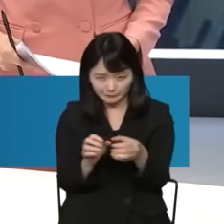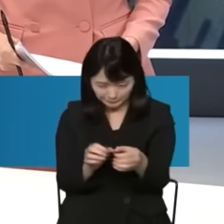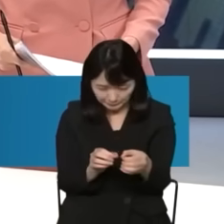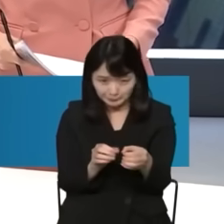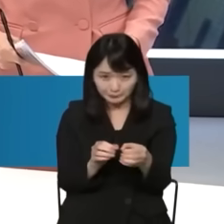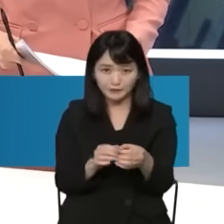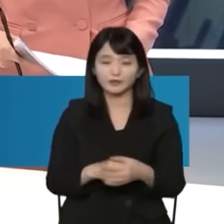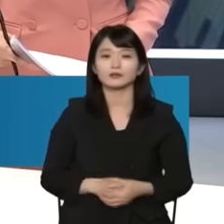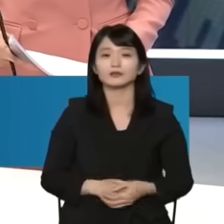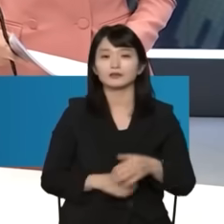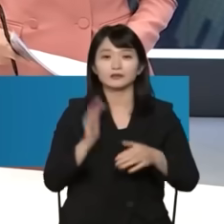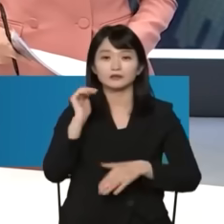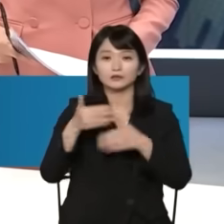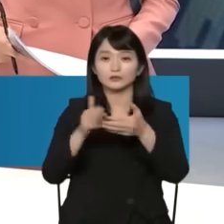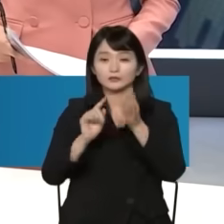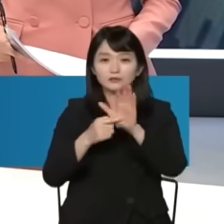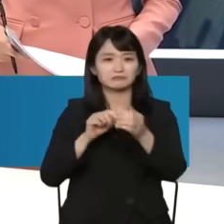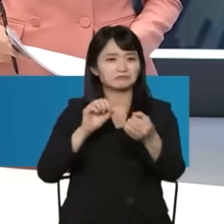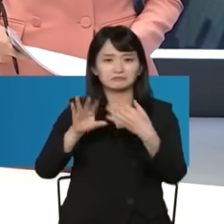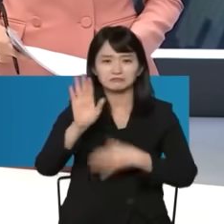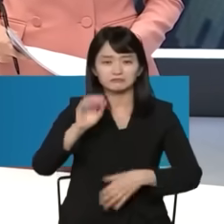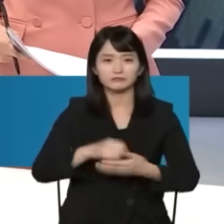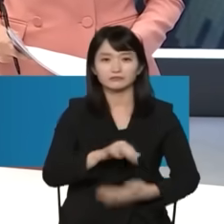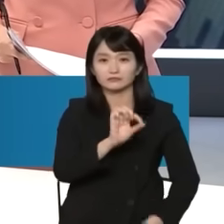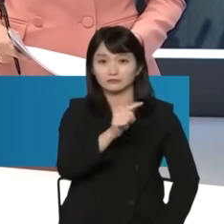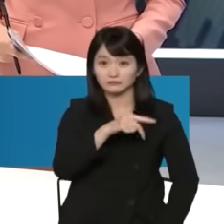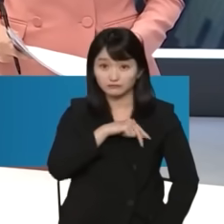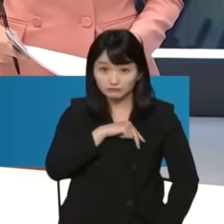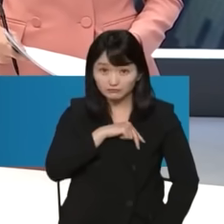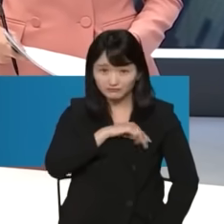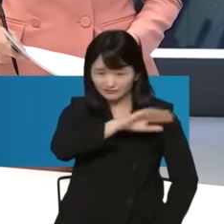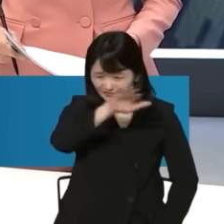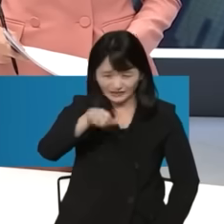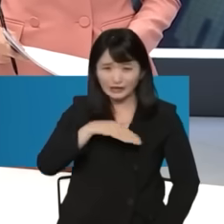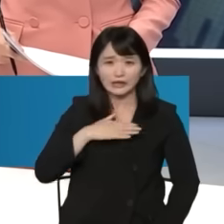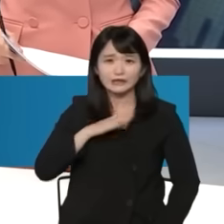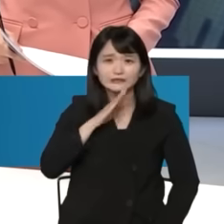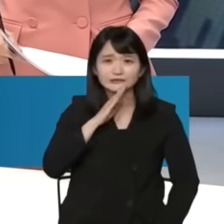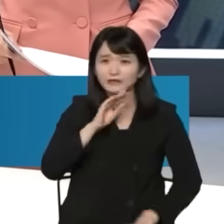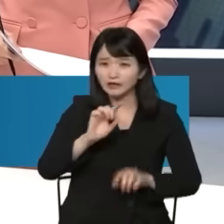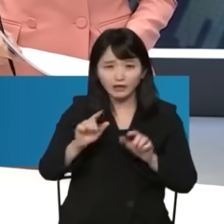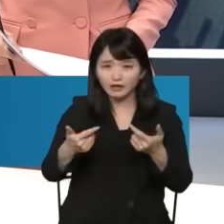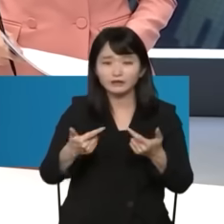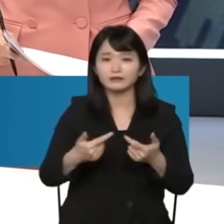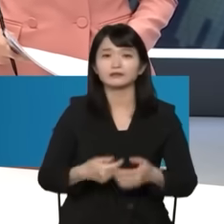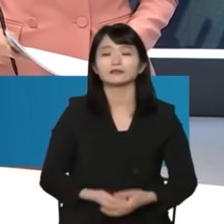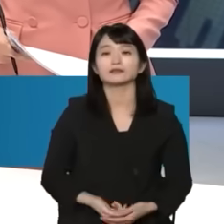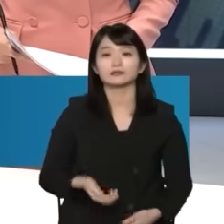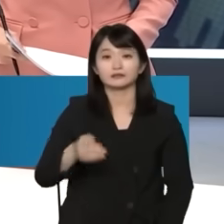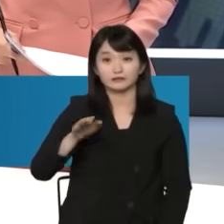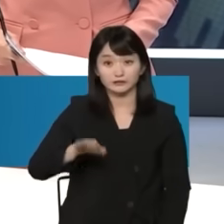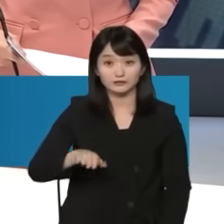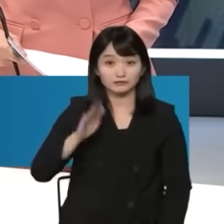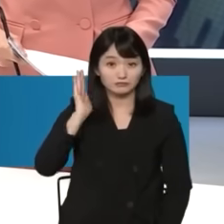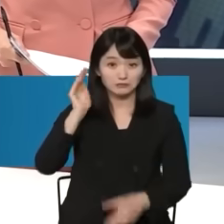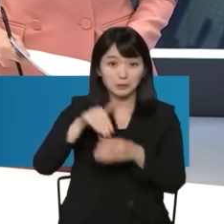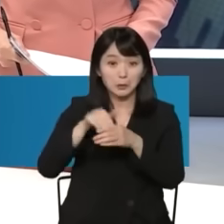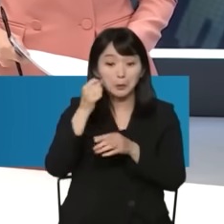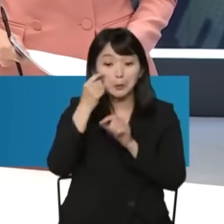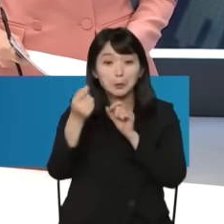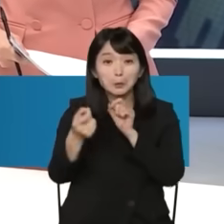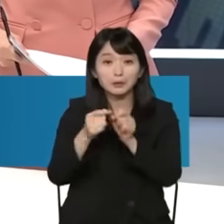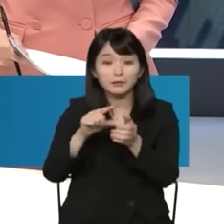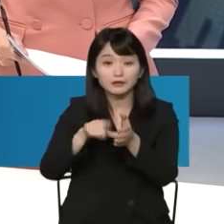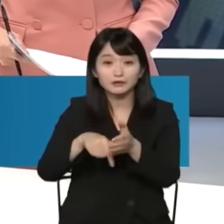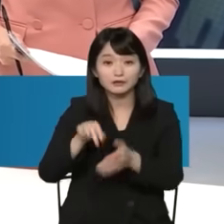주장해왔습니다. 대통령실은 답하지 않았고 안 의원은 다 사실이 아니라고 부인했습니다. 그런데 대선을 한 달